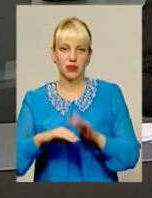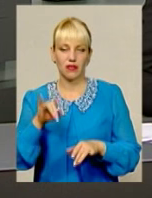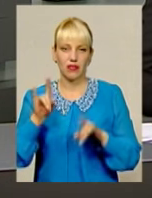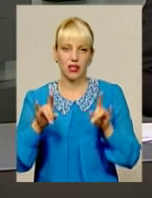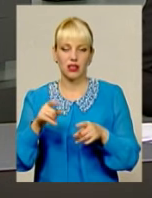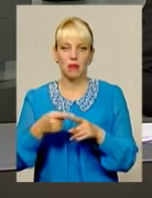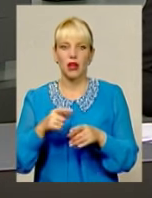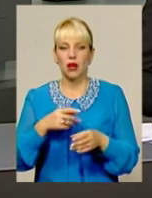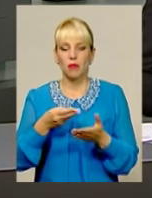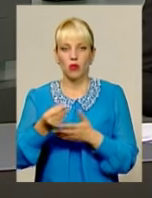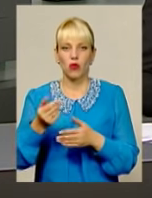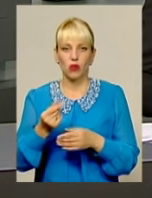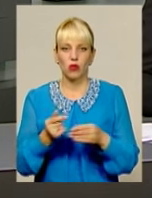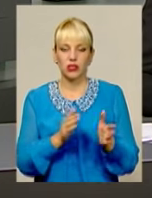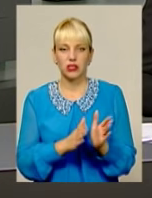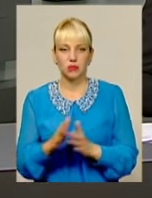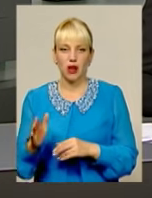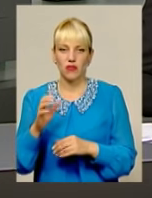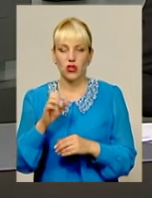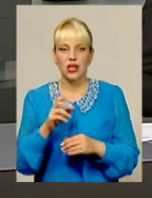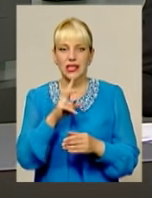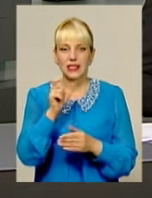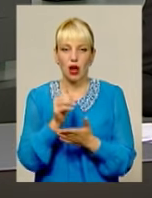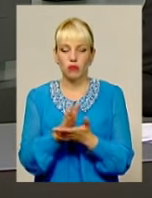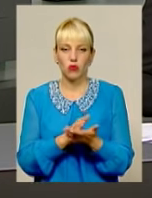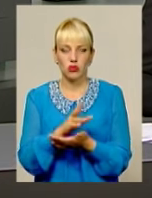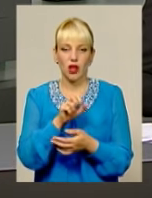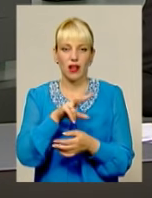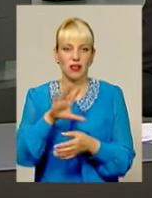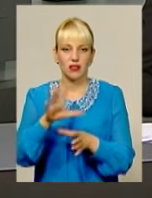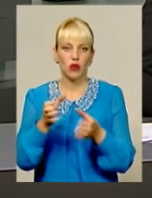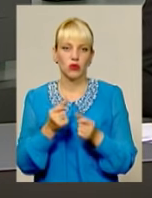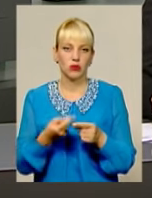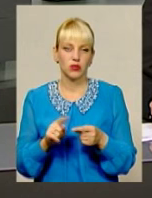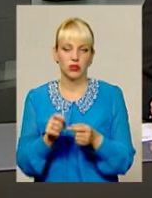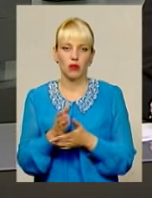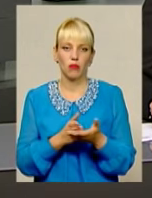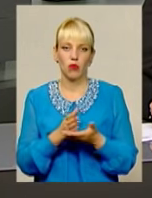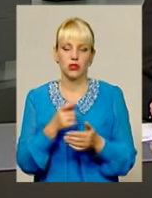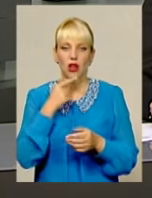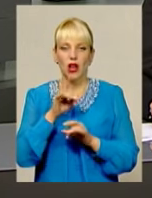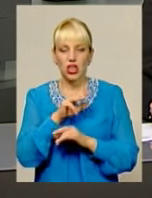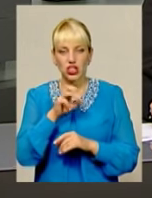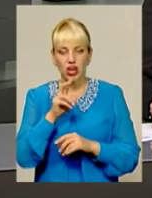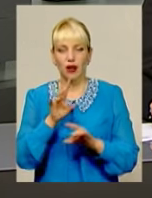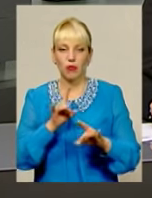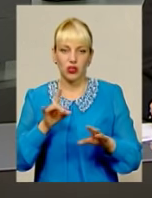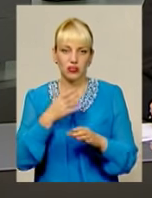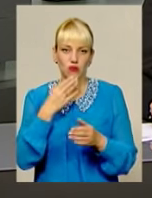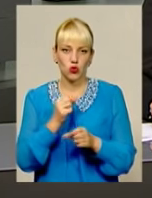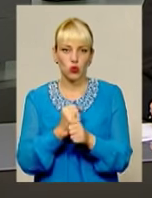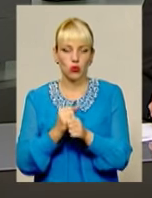платять справно, але їх не отримують. У жеку натомість пояснюють, комунальники свою роботу роблять, а жителі